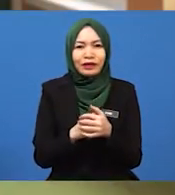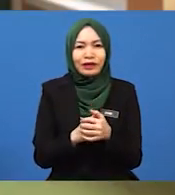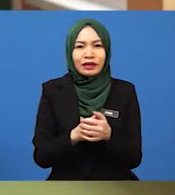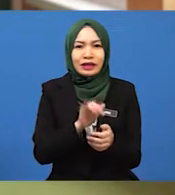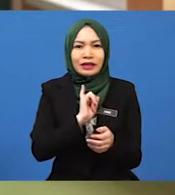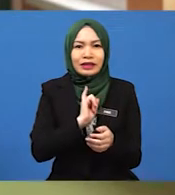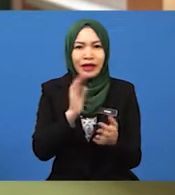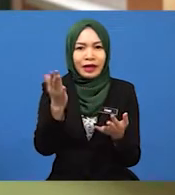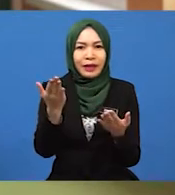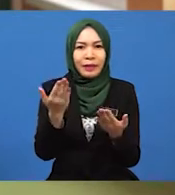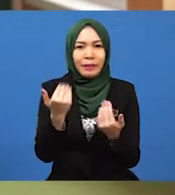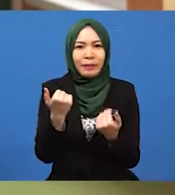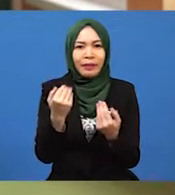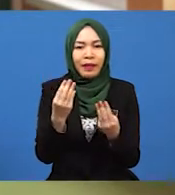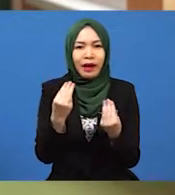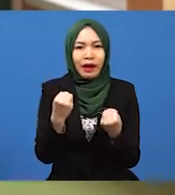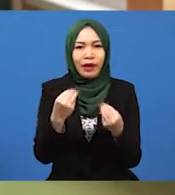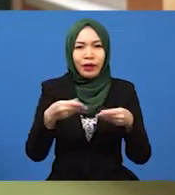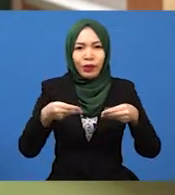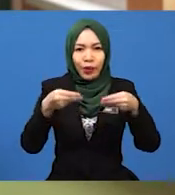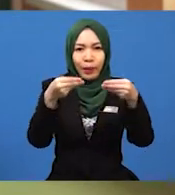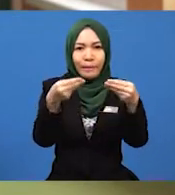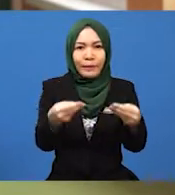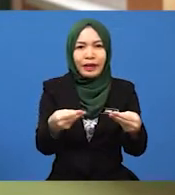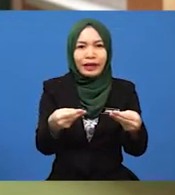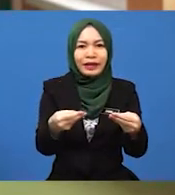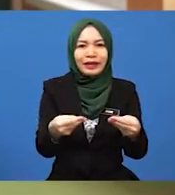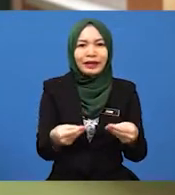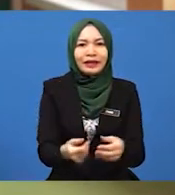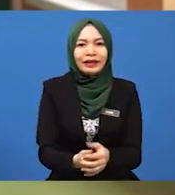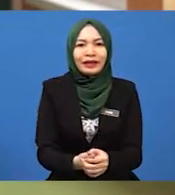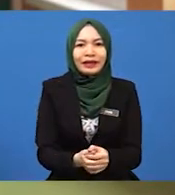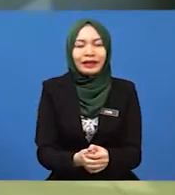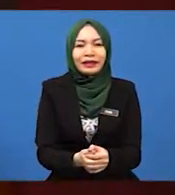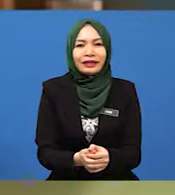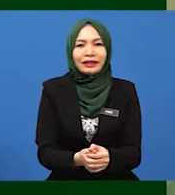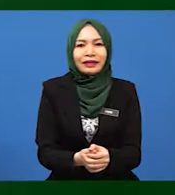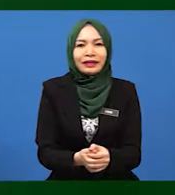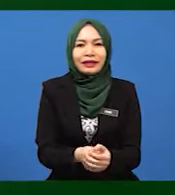Cikgu ingin memberi penghargaan kepada kamu. Mari kita lihat carta ganjaran.